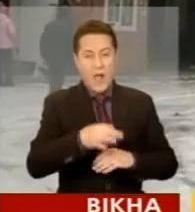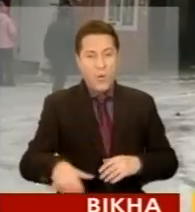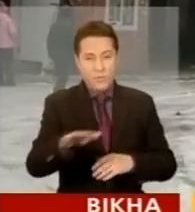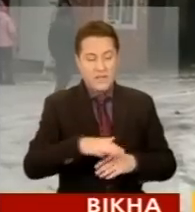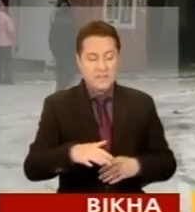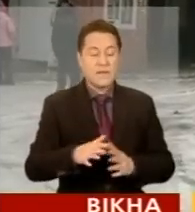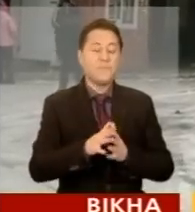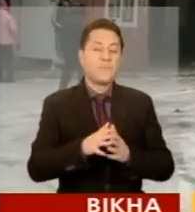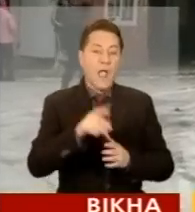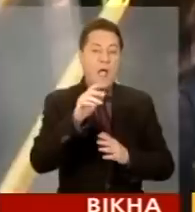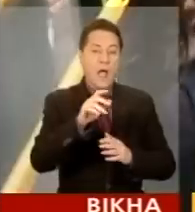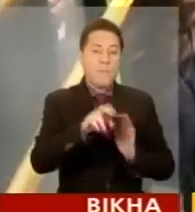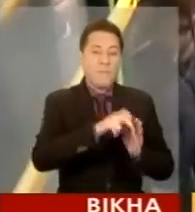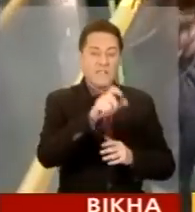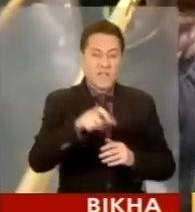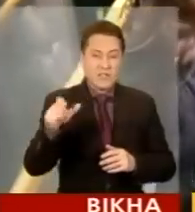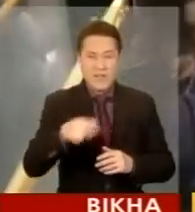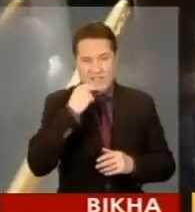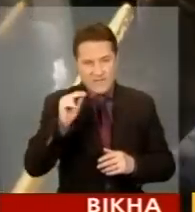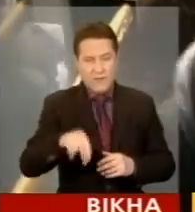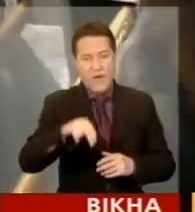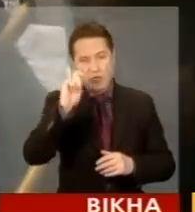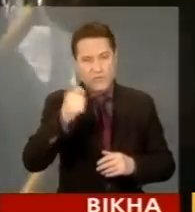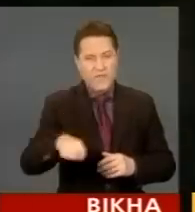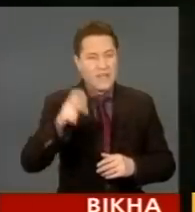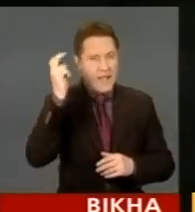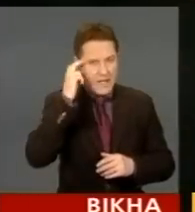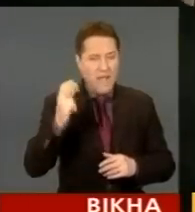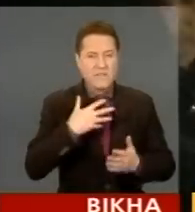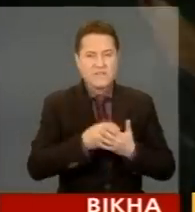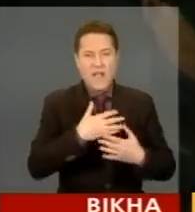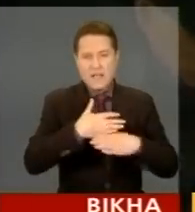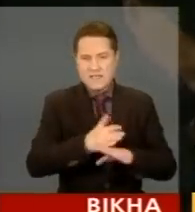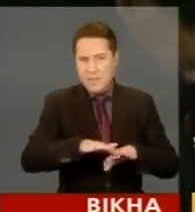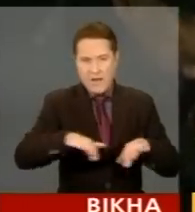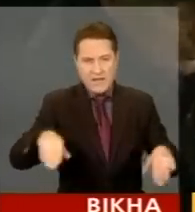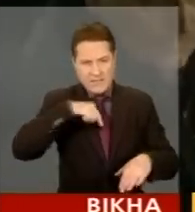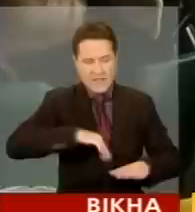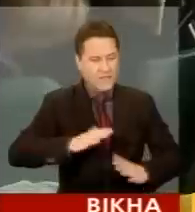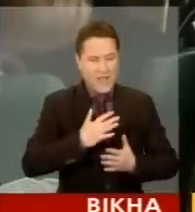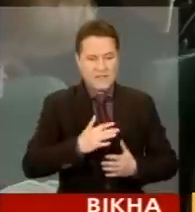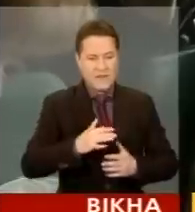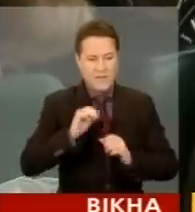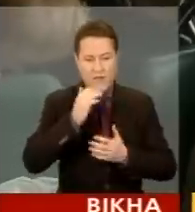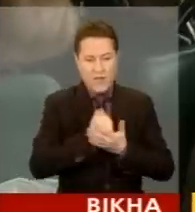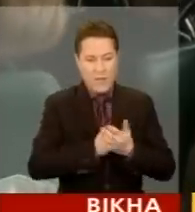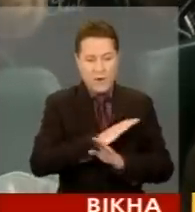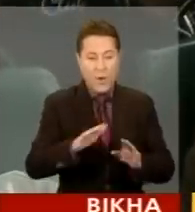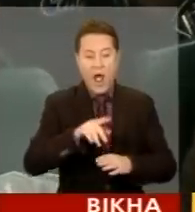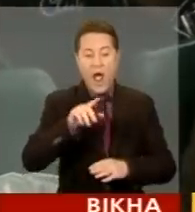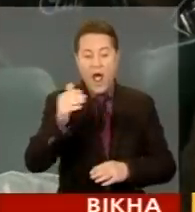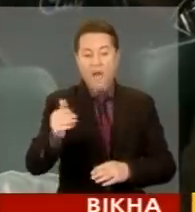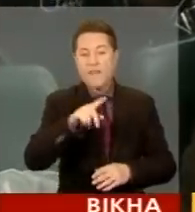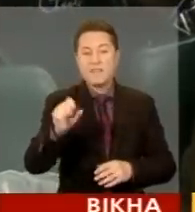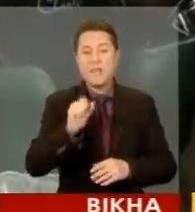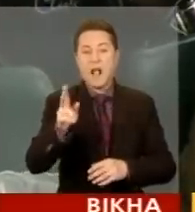Здебільшого пасажири у війні звинувачують виключно Київ. Своїх сепаратистських настроїв навіть не приховують. А ви за кого? Як це за кого? Я